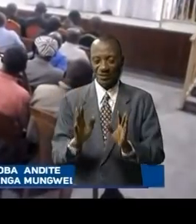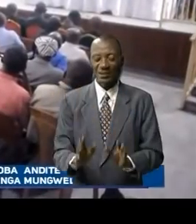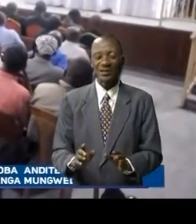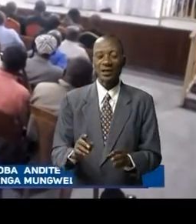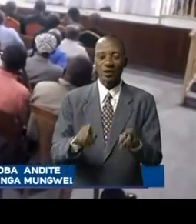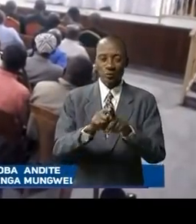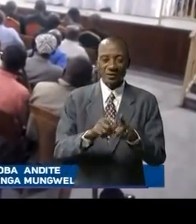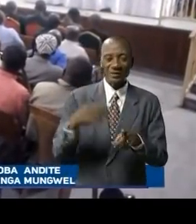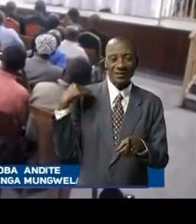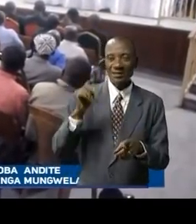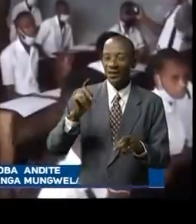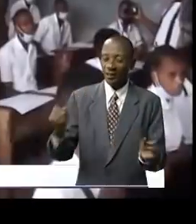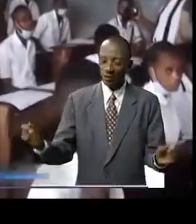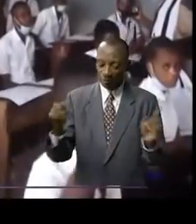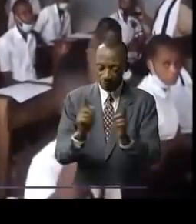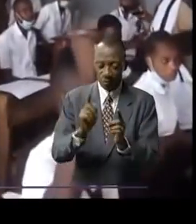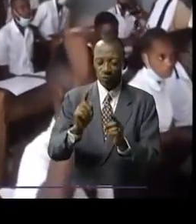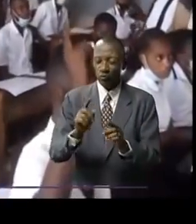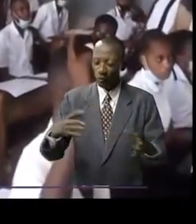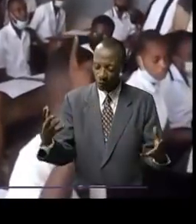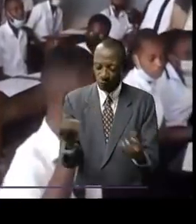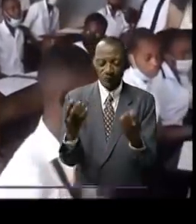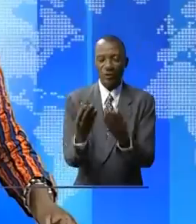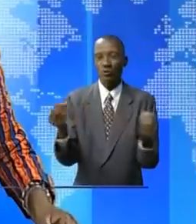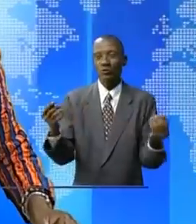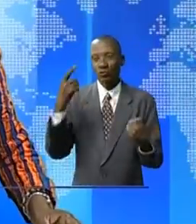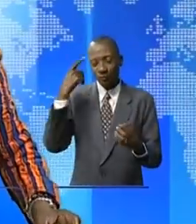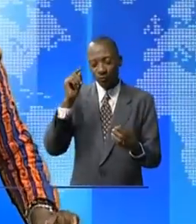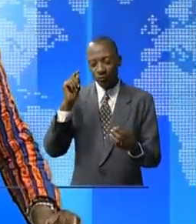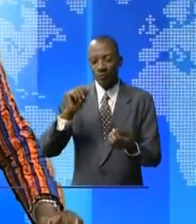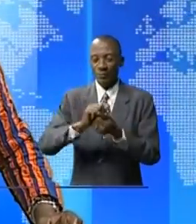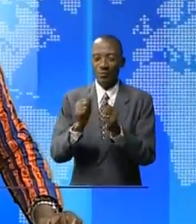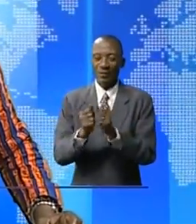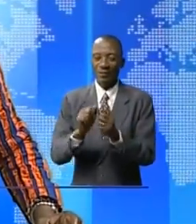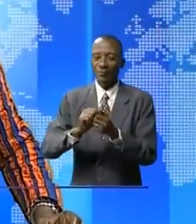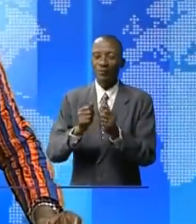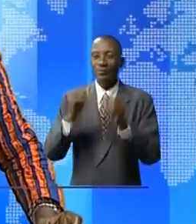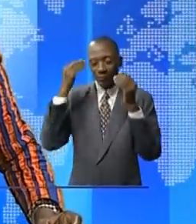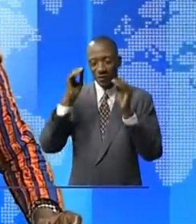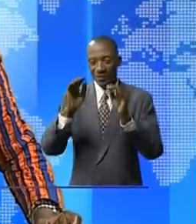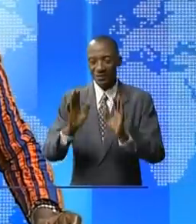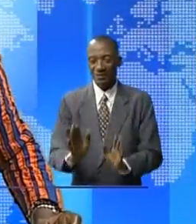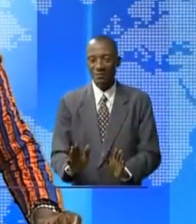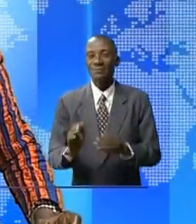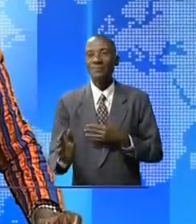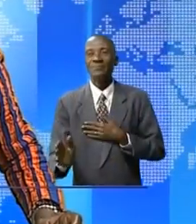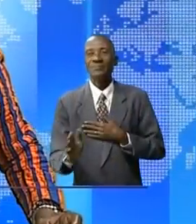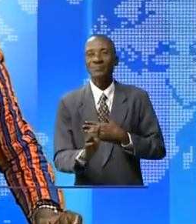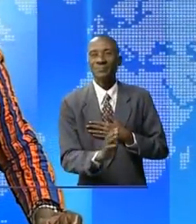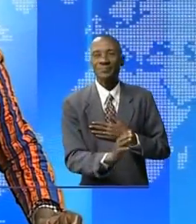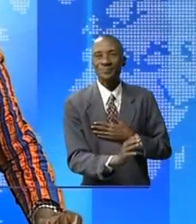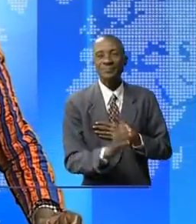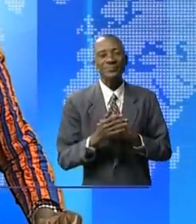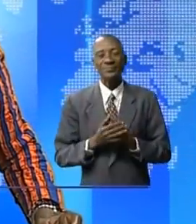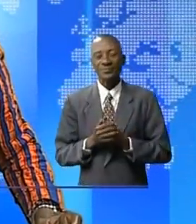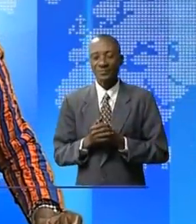trouver une solution durable pour améliorer les sociales des enseignants. La communauté katangaise a organisé une réception